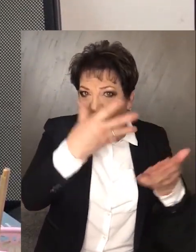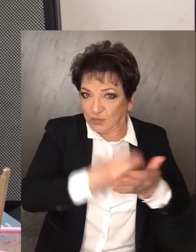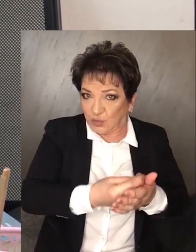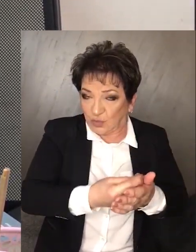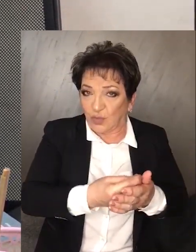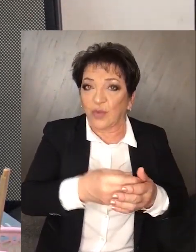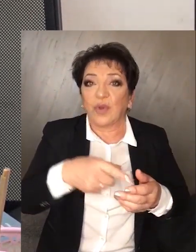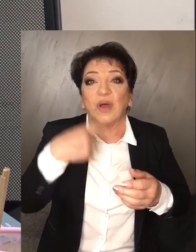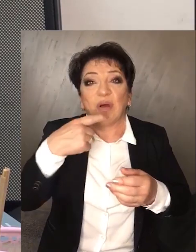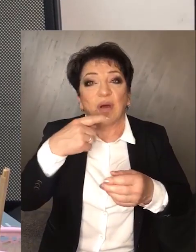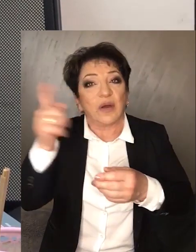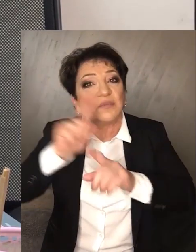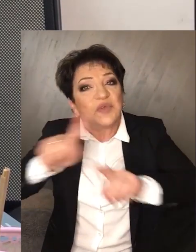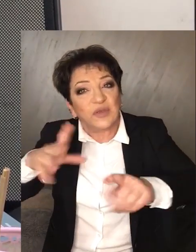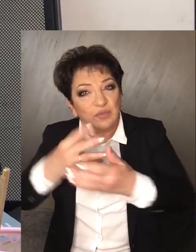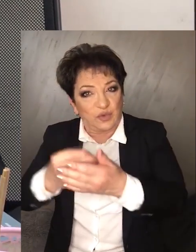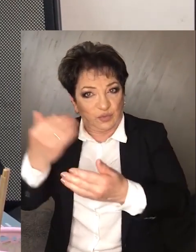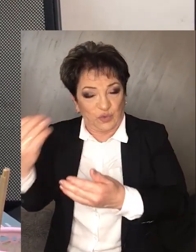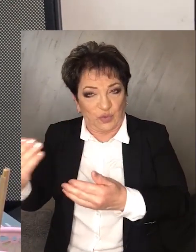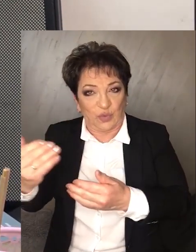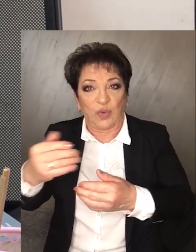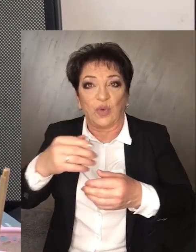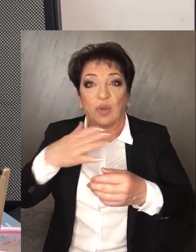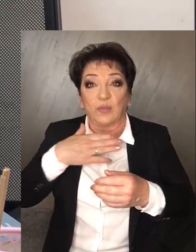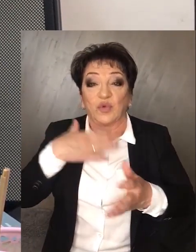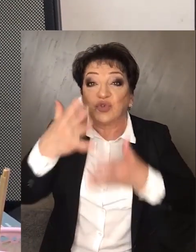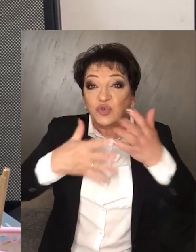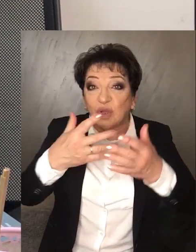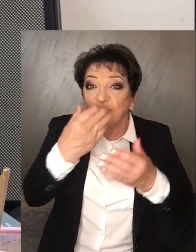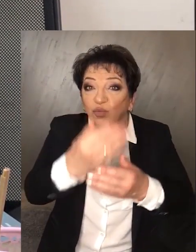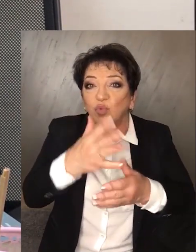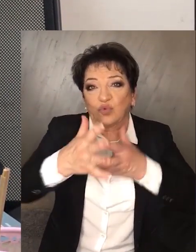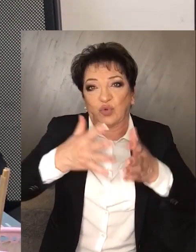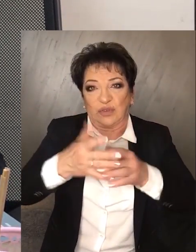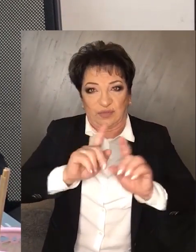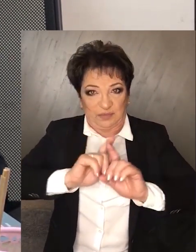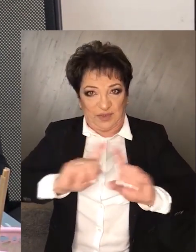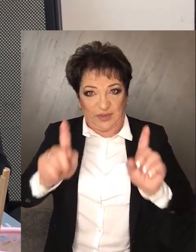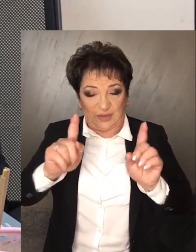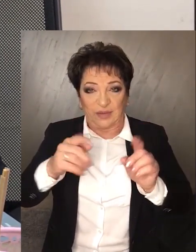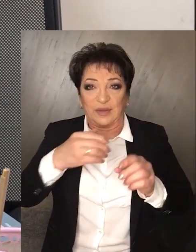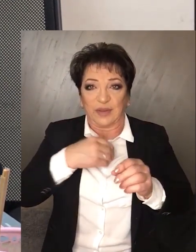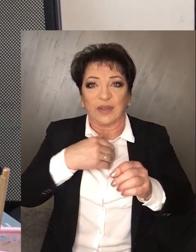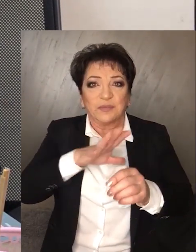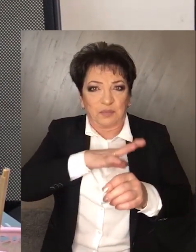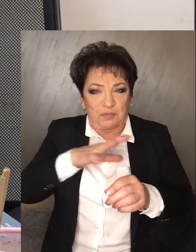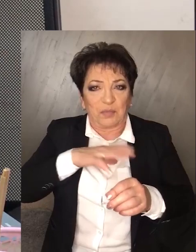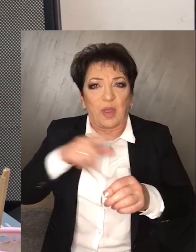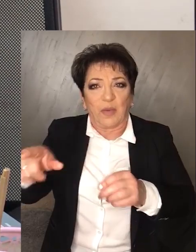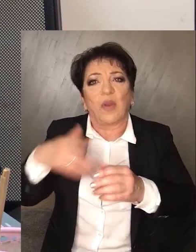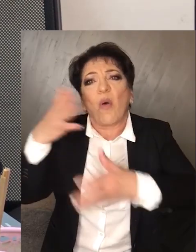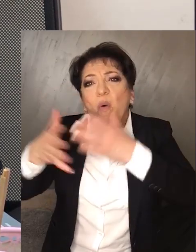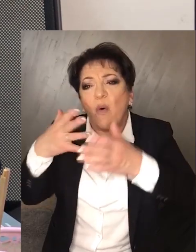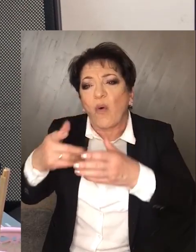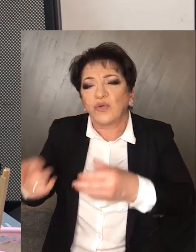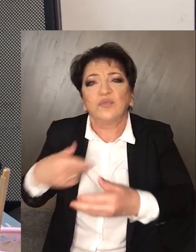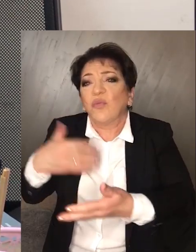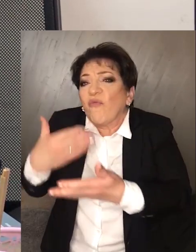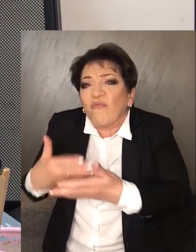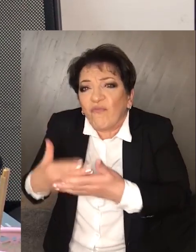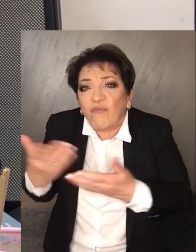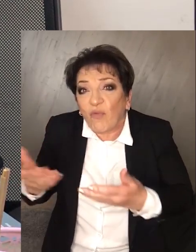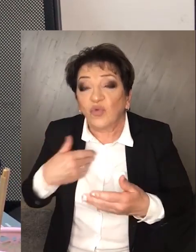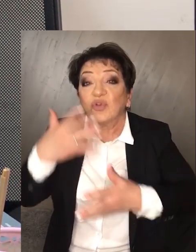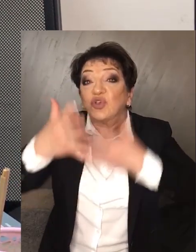մեջ լրիվ տարբերություն կա։ Մենք լրիվ այլ քերականությամբ ենք խոսում։ Երբ որ ես ամեն ինչը փորձում եմ վերածել հայերենի,